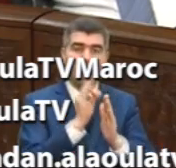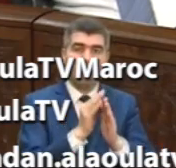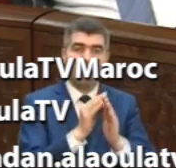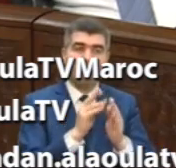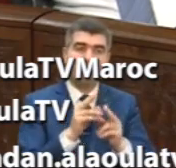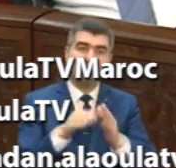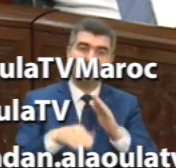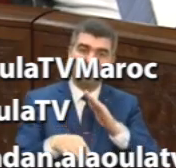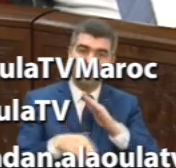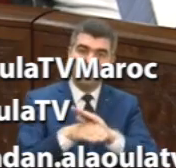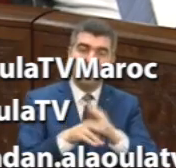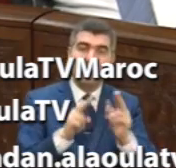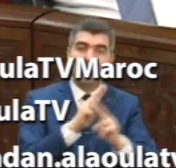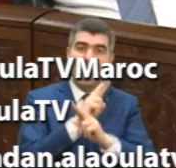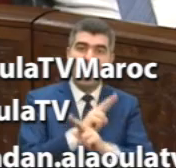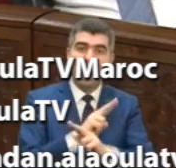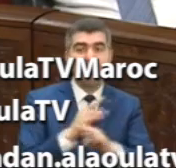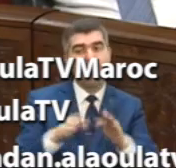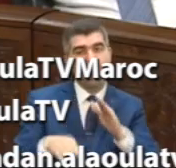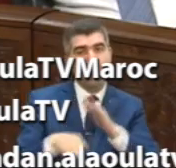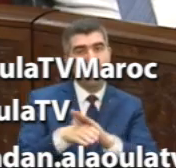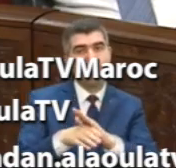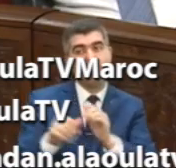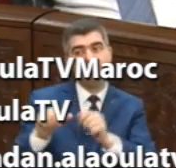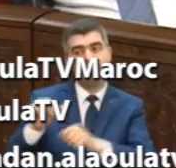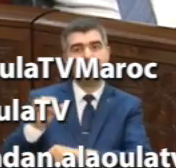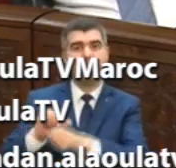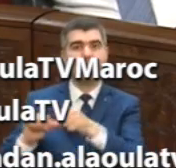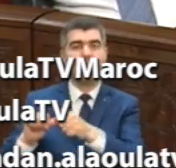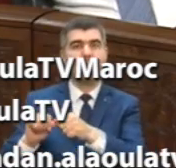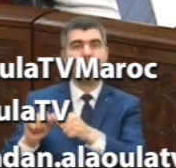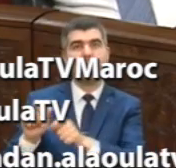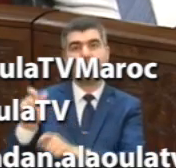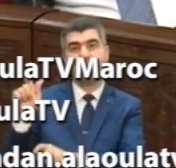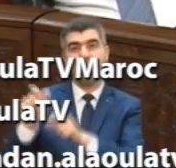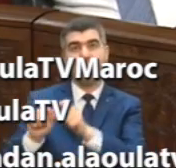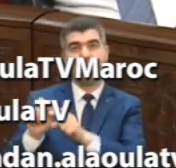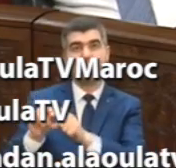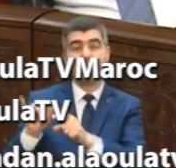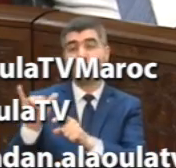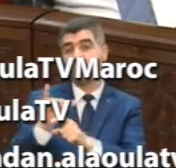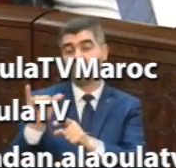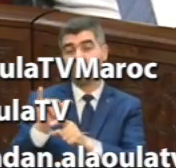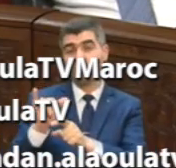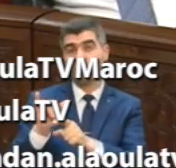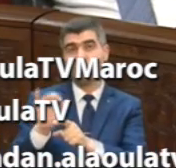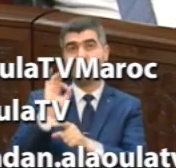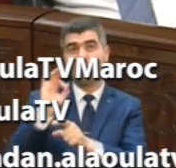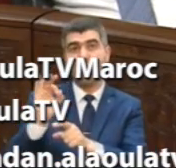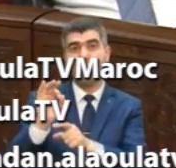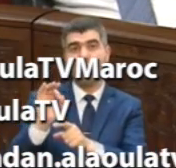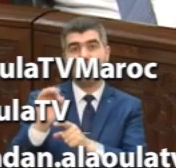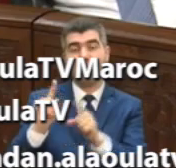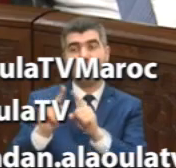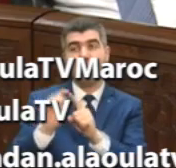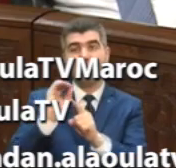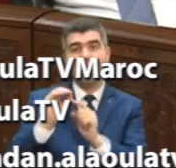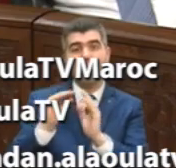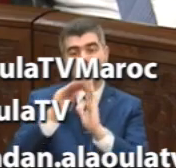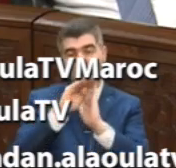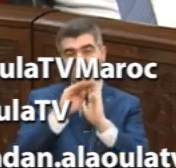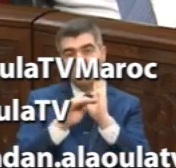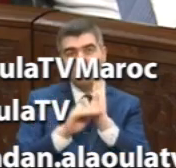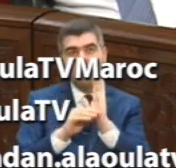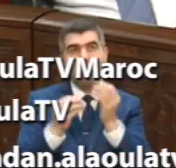الوظيفة بمعنى تيمشي للتقاعد خاصو يخرج من السكن الوظيفي، لأنه إلا ما خرج من السكن الوظيفي من لا يستفيد هم زملاؤه الآخرون